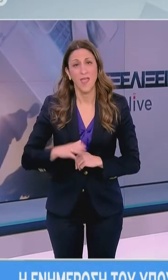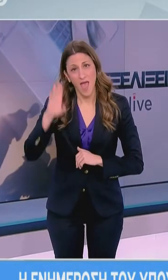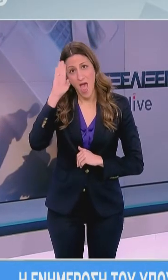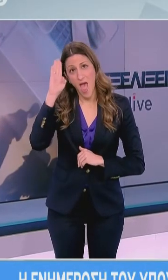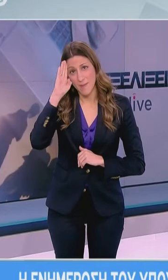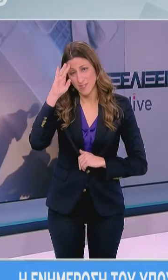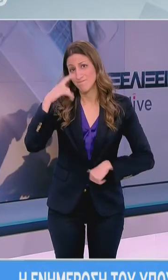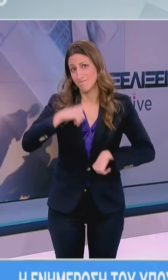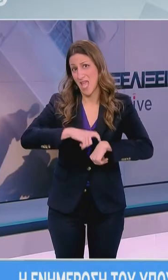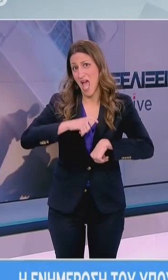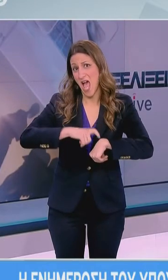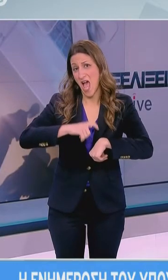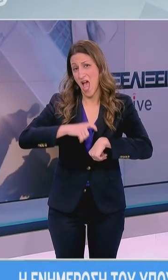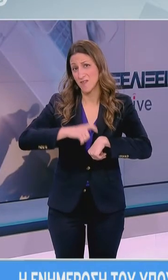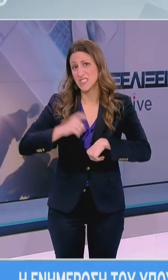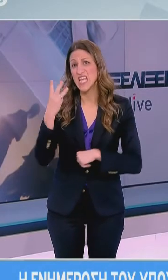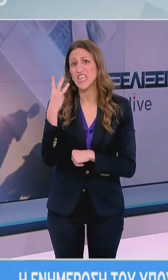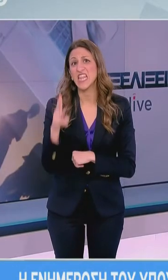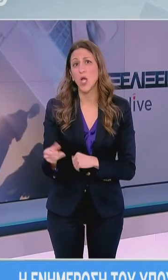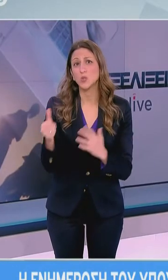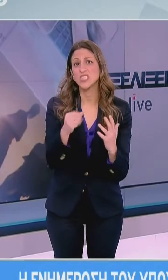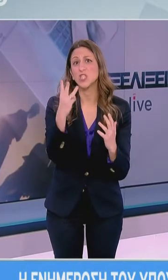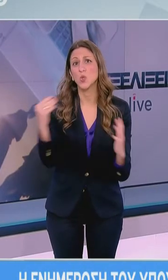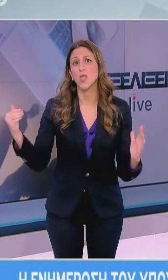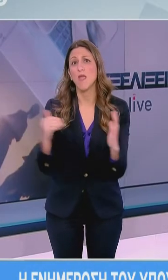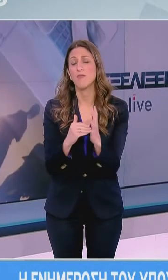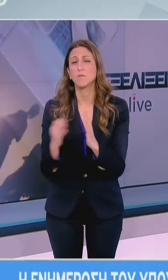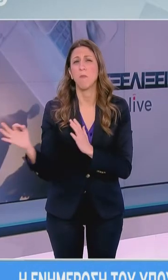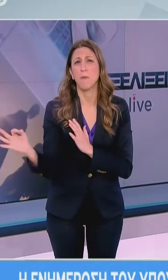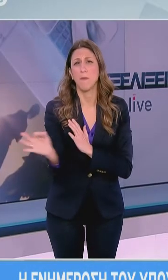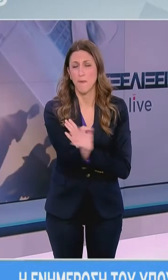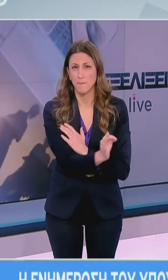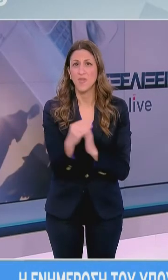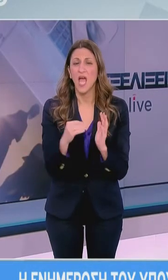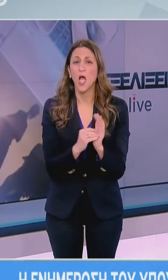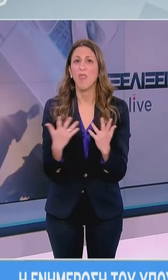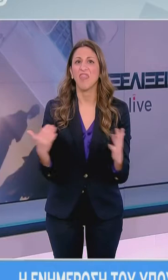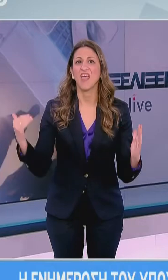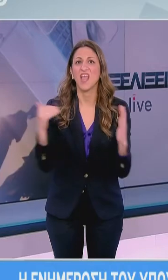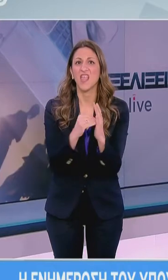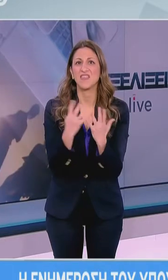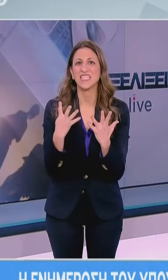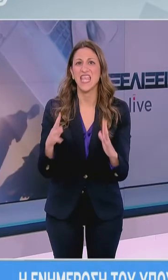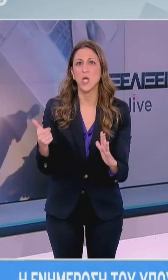Πολιτείες Αμερικής έχουν πλέον περισσότερα από 368.000 κρούσματα και 10.966 νεκρούς.